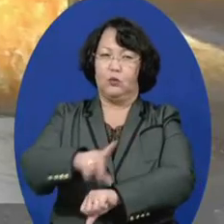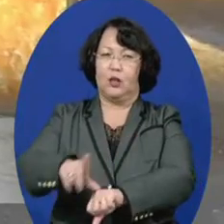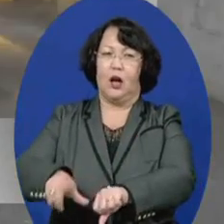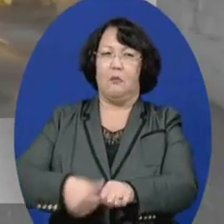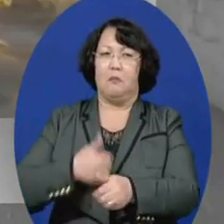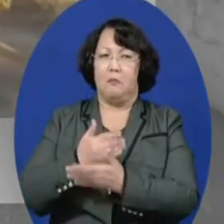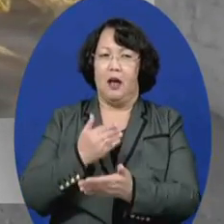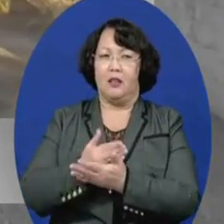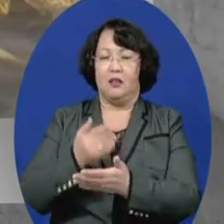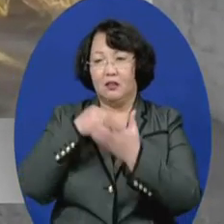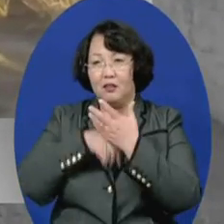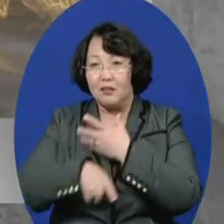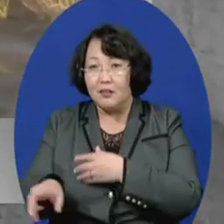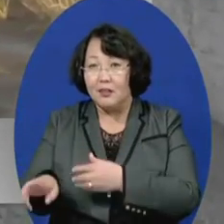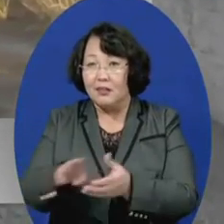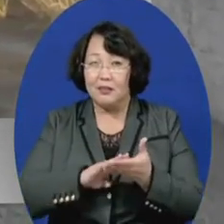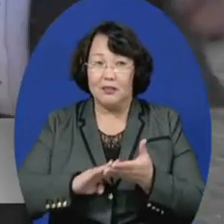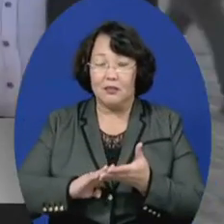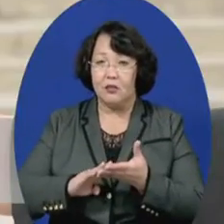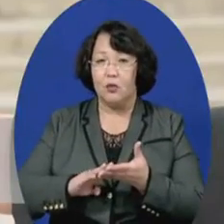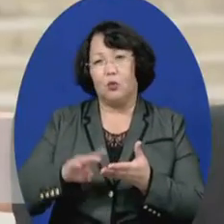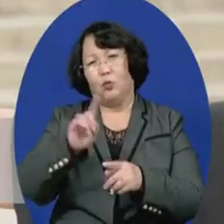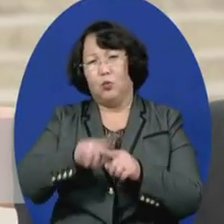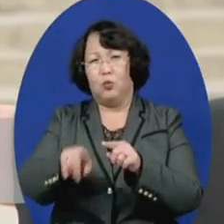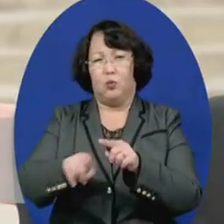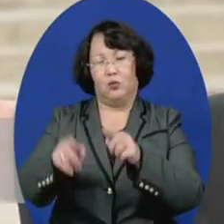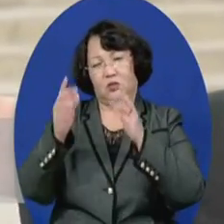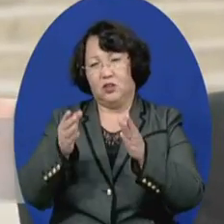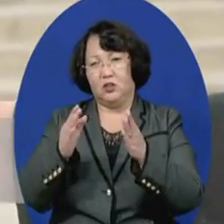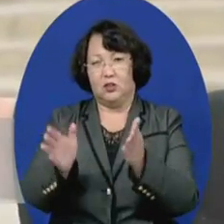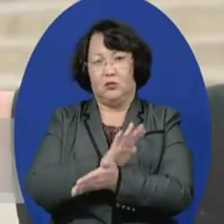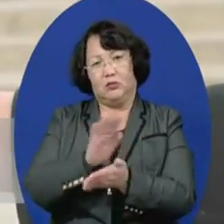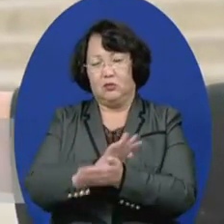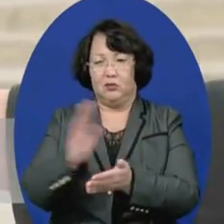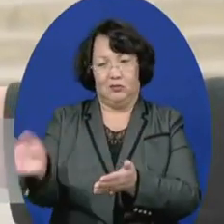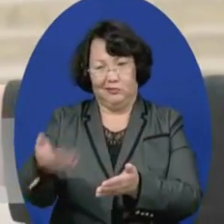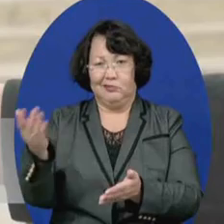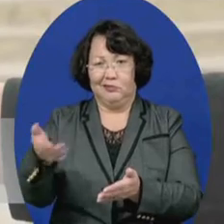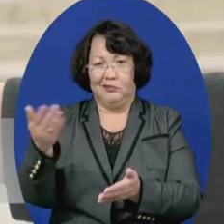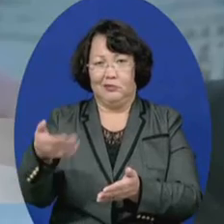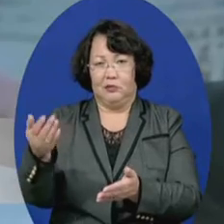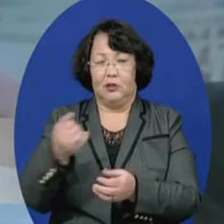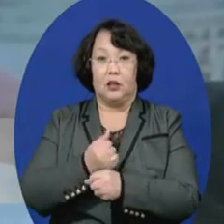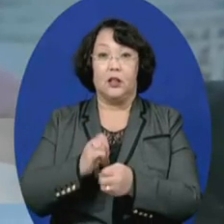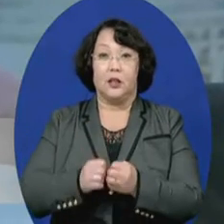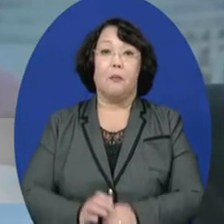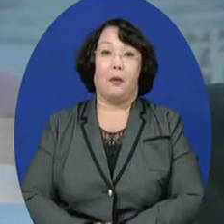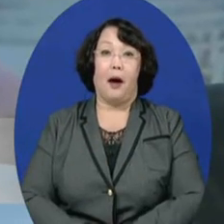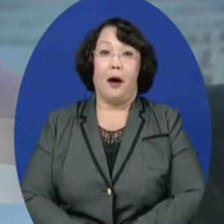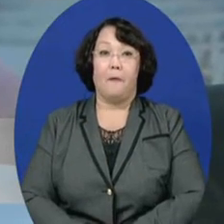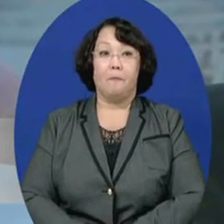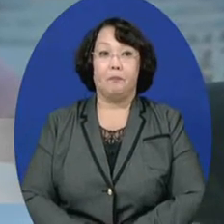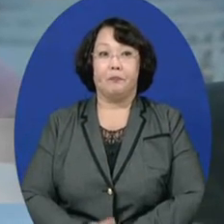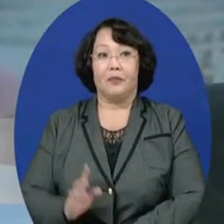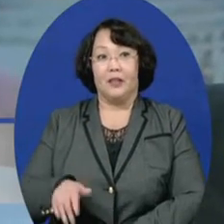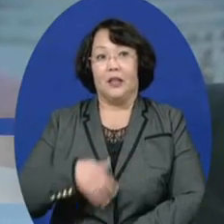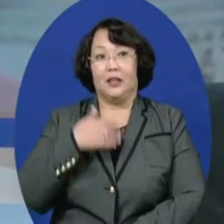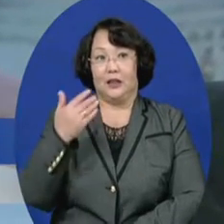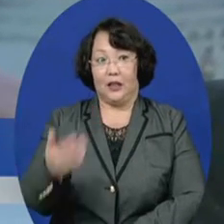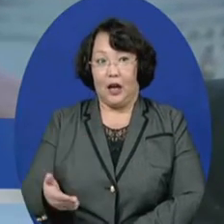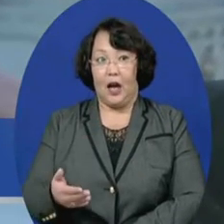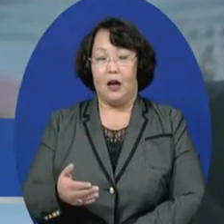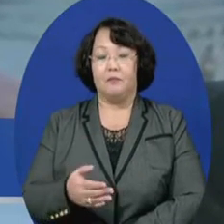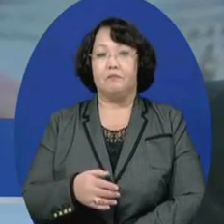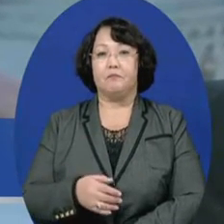Ажил байдлаа танилцсанараа бид нар шийдвэрлэгийг гаргаад ажлыг хурцгах ийм ажил хийгдэж байна. За ингэсний дараагаар бол манад